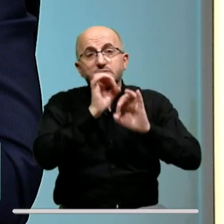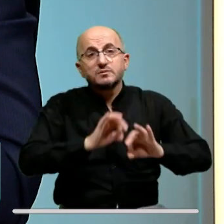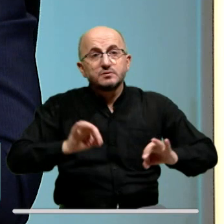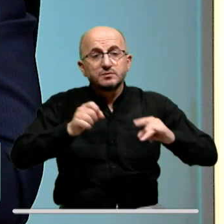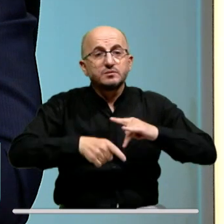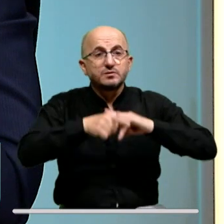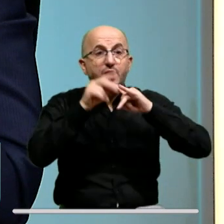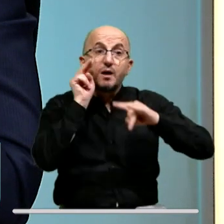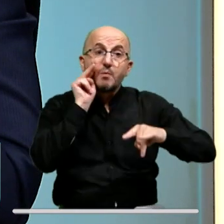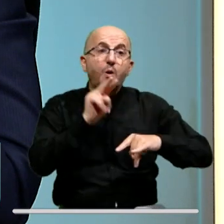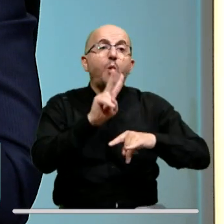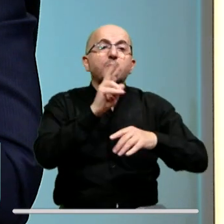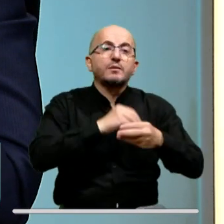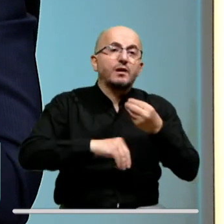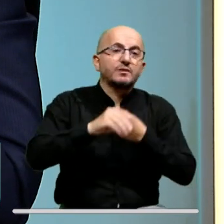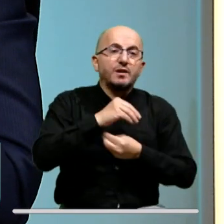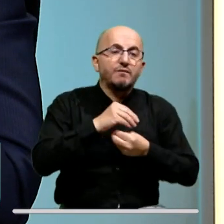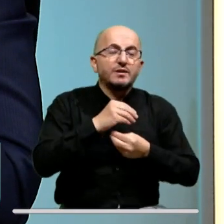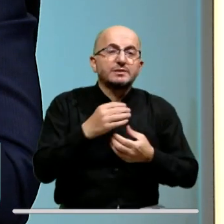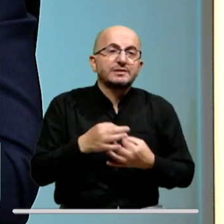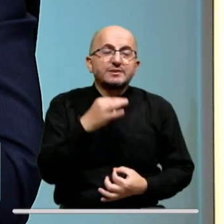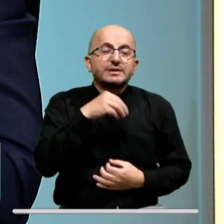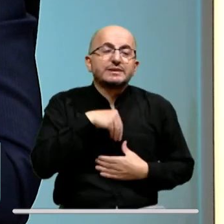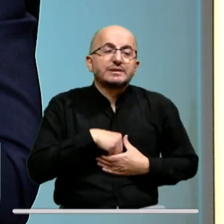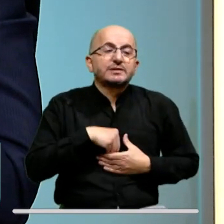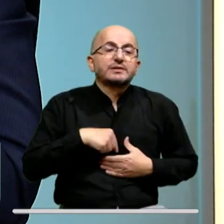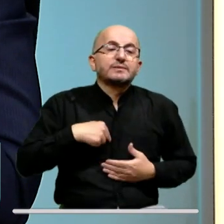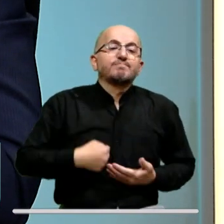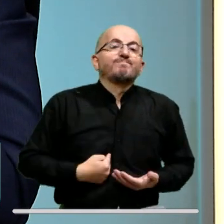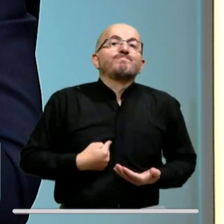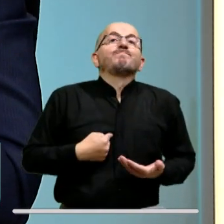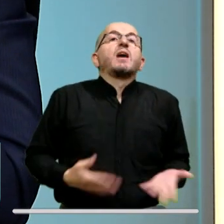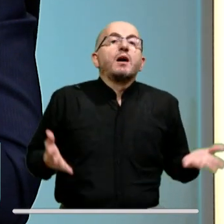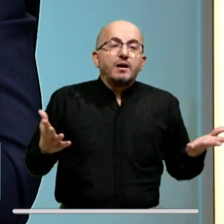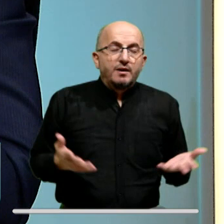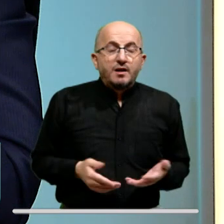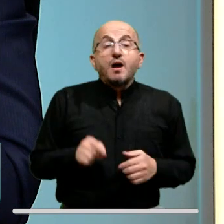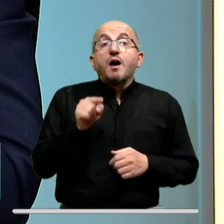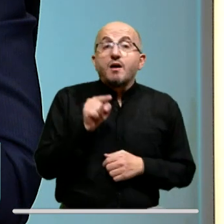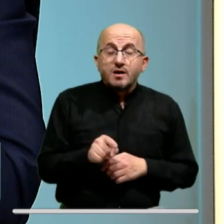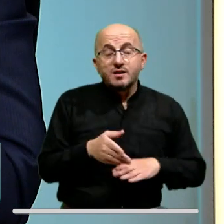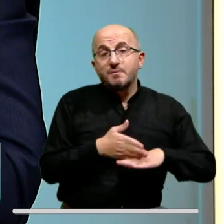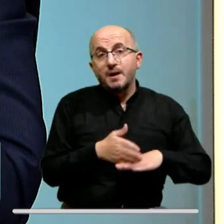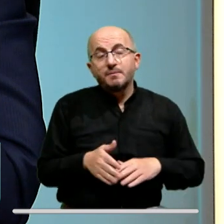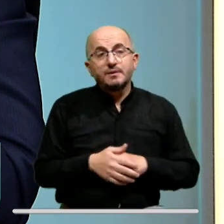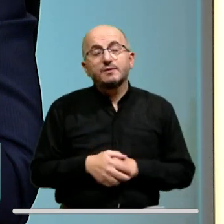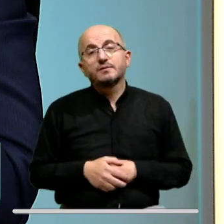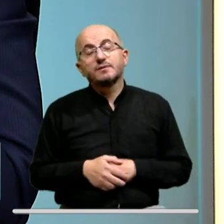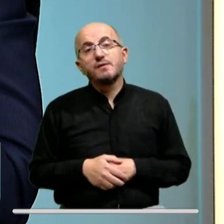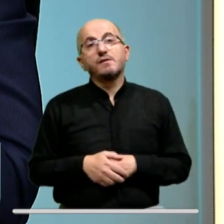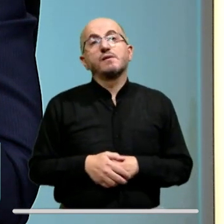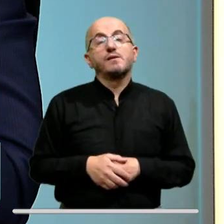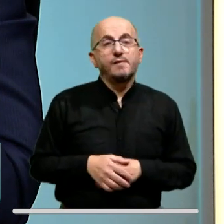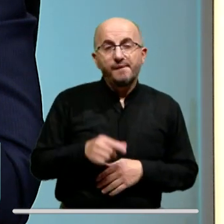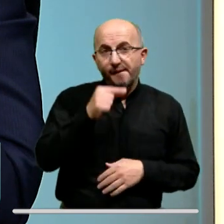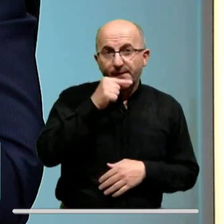Kabe'yi görmeden tavaf yapıyorsunuz. Bu insanların içlerine sinmiyor. İşte bunu şeylerin, orada